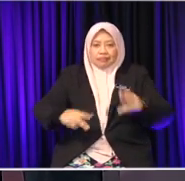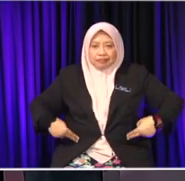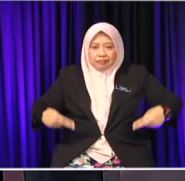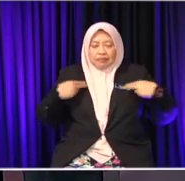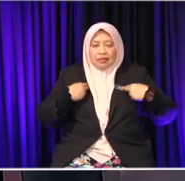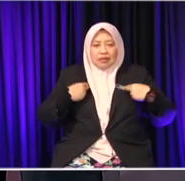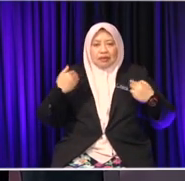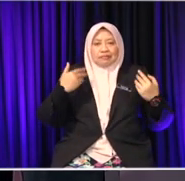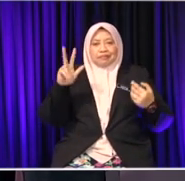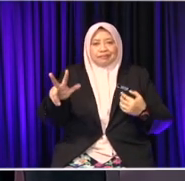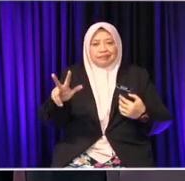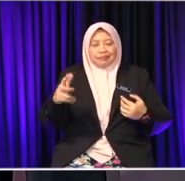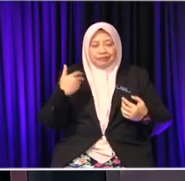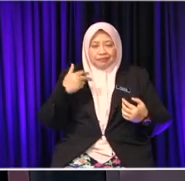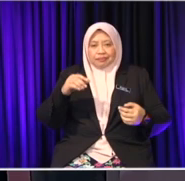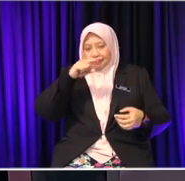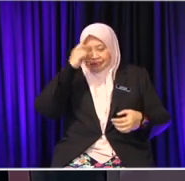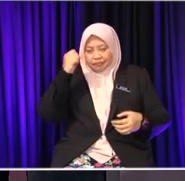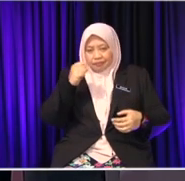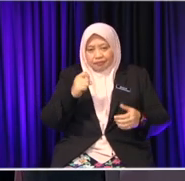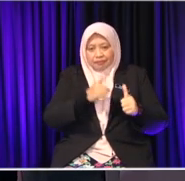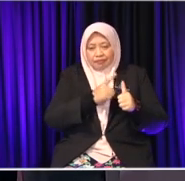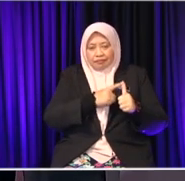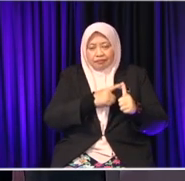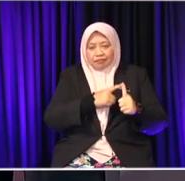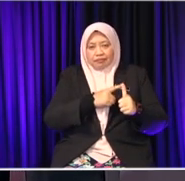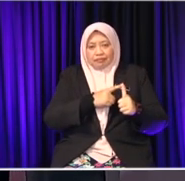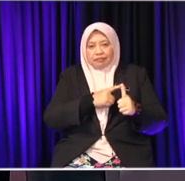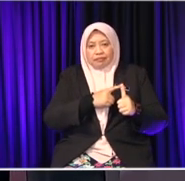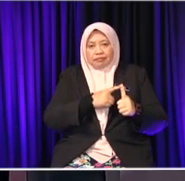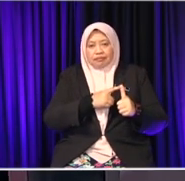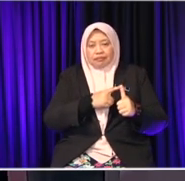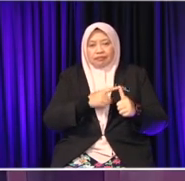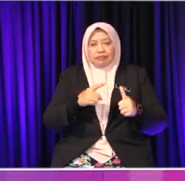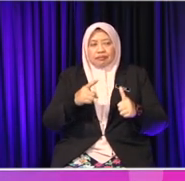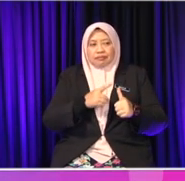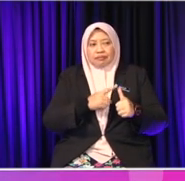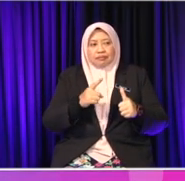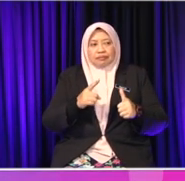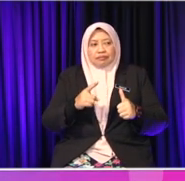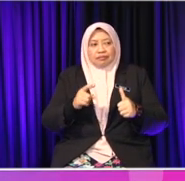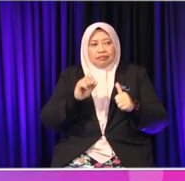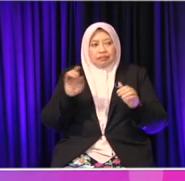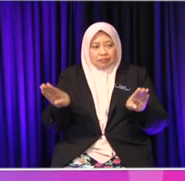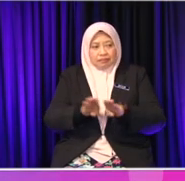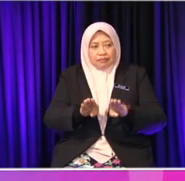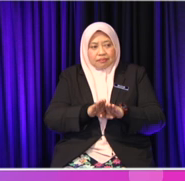Oke yang pertama kali sebagai bentuk online Oke kalau kita